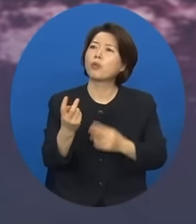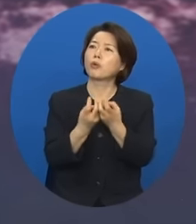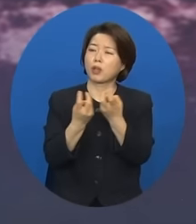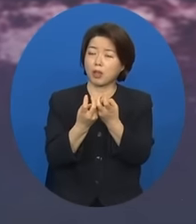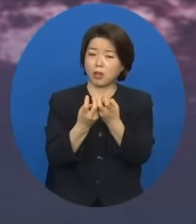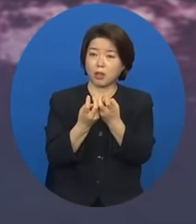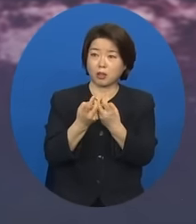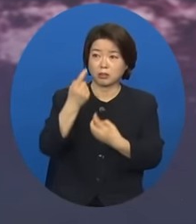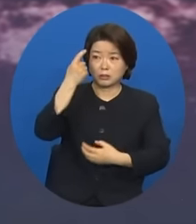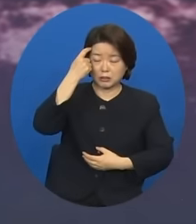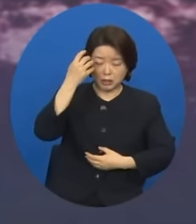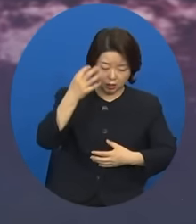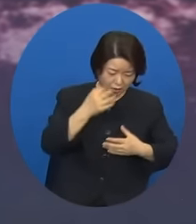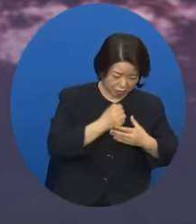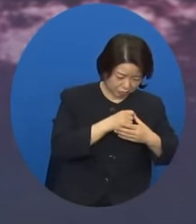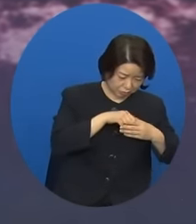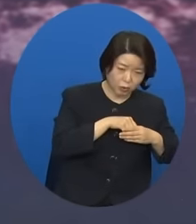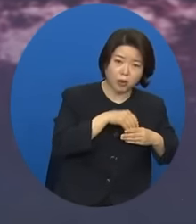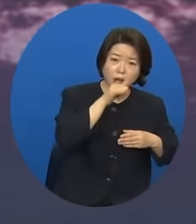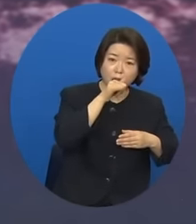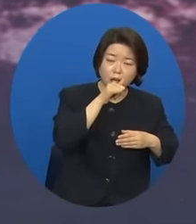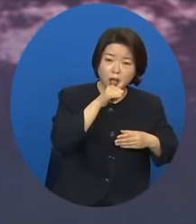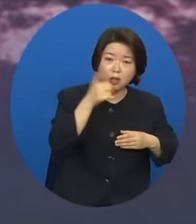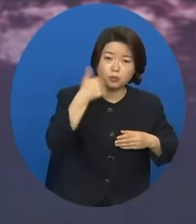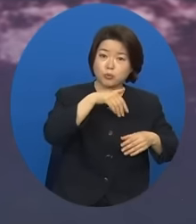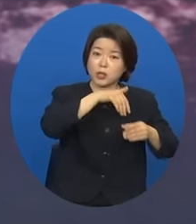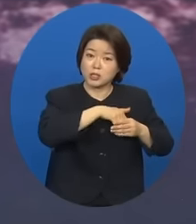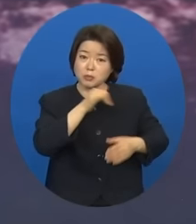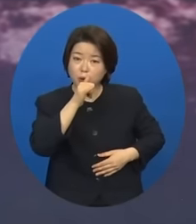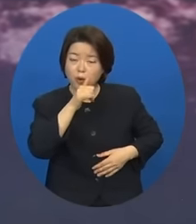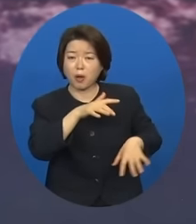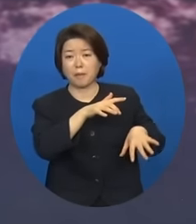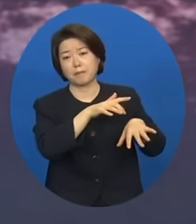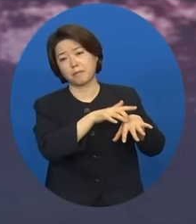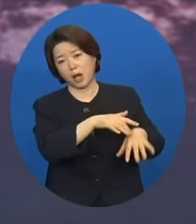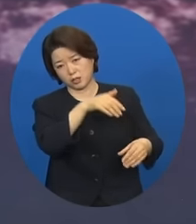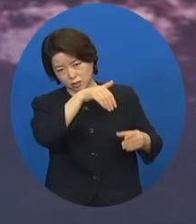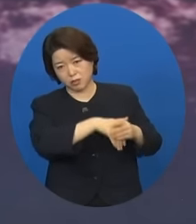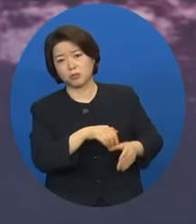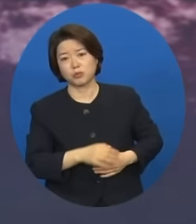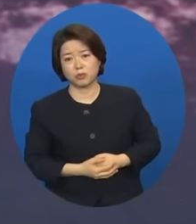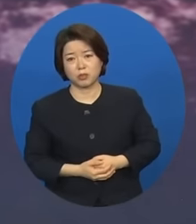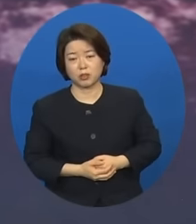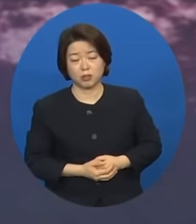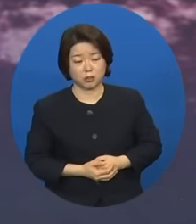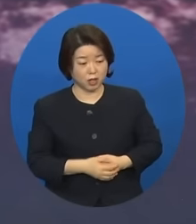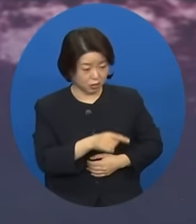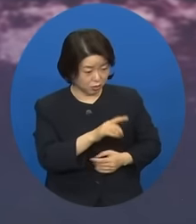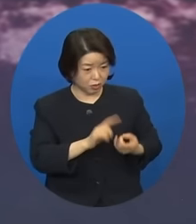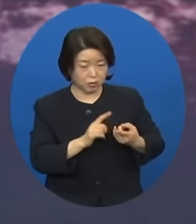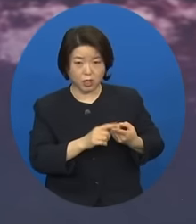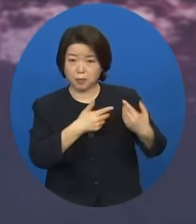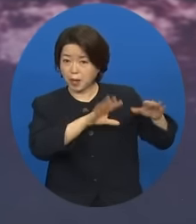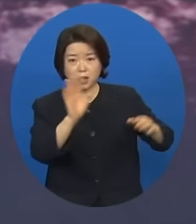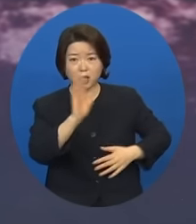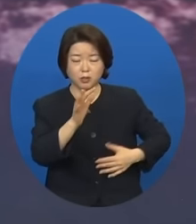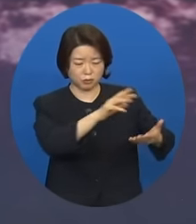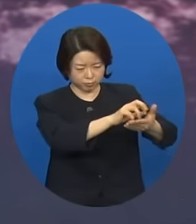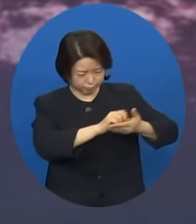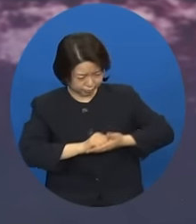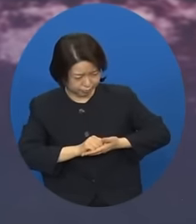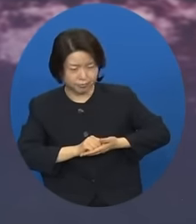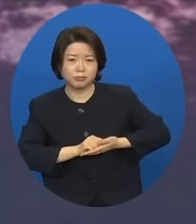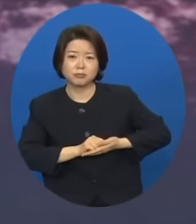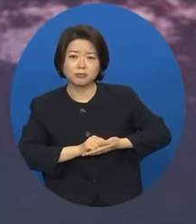받아들인 거예요 그 생각을 누가 집어넣은 겁니까 그 마귀가 집어넣은 거예요 근데 그거를 썩 받아들였어요